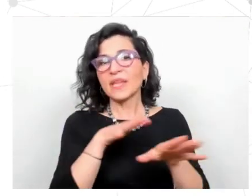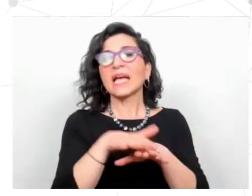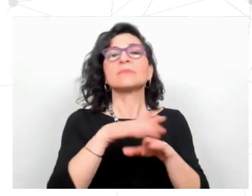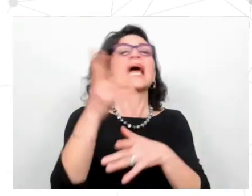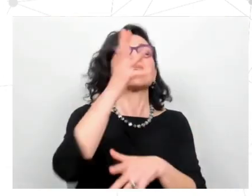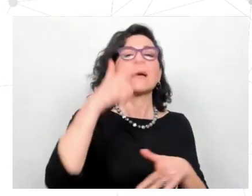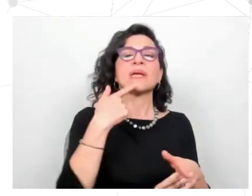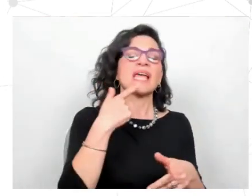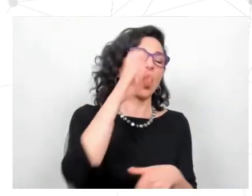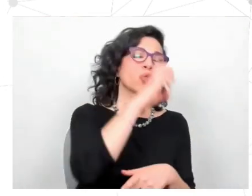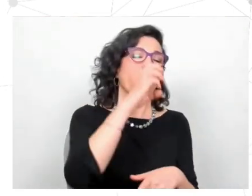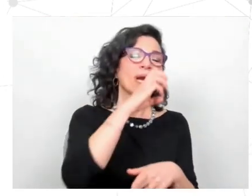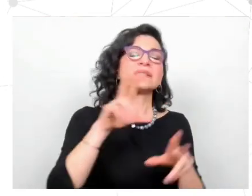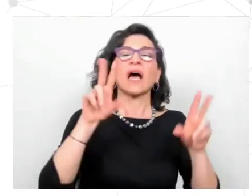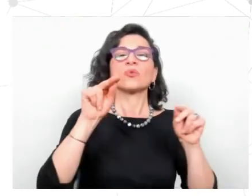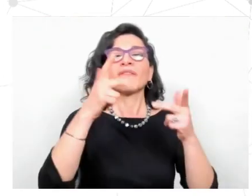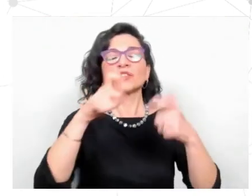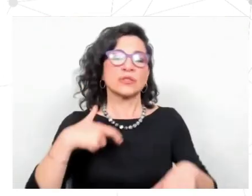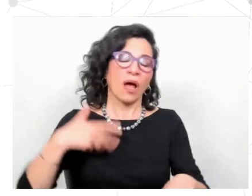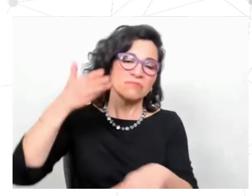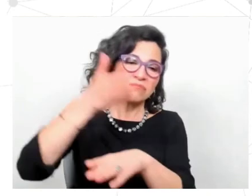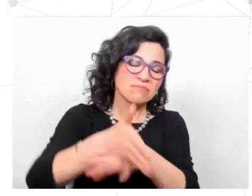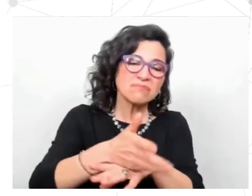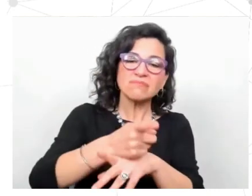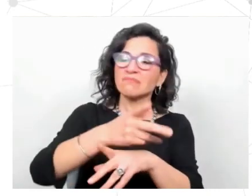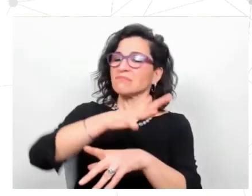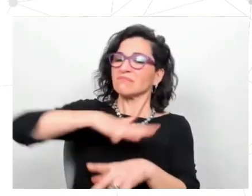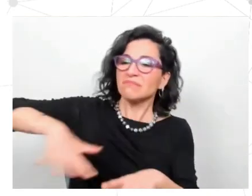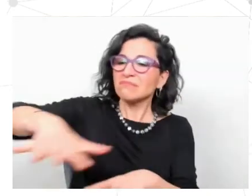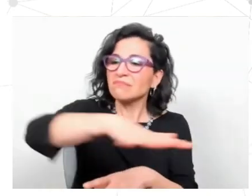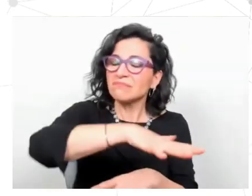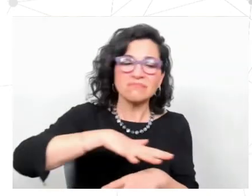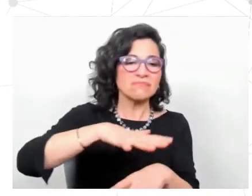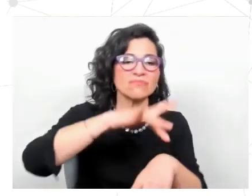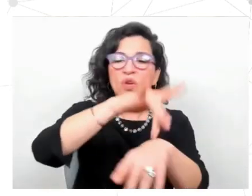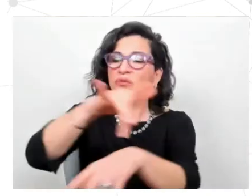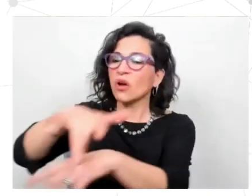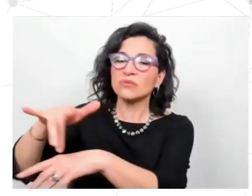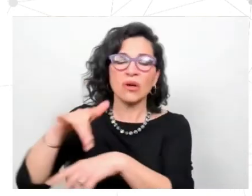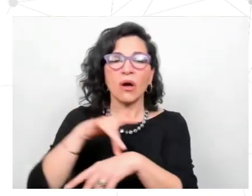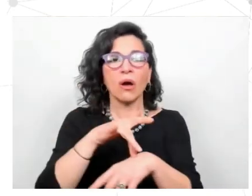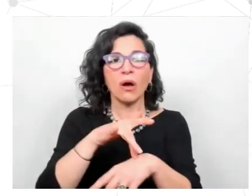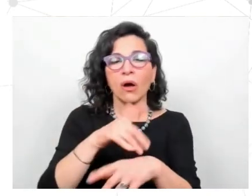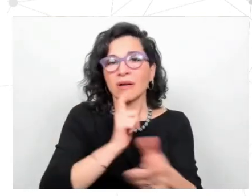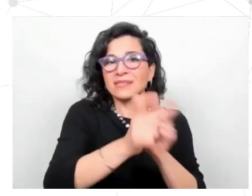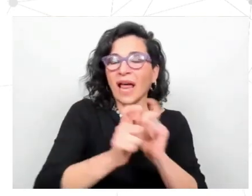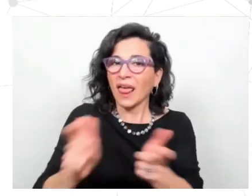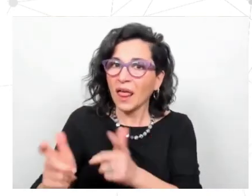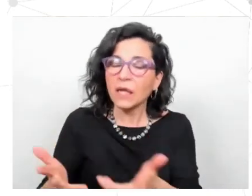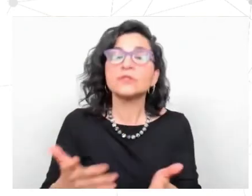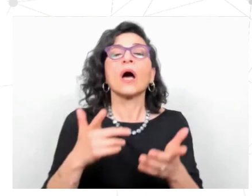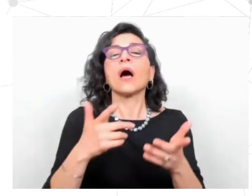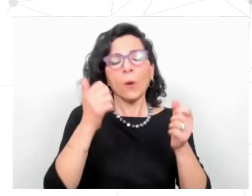trova in una nuova città e deve interagire con un contesto. Ci sono tanti ambiti di applicazione che Soundscape potrebbe